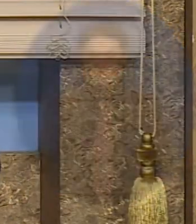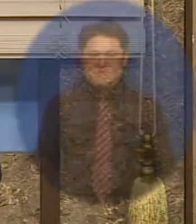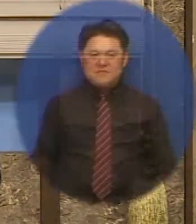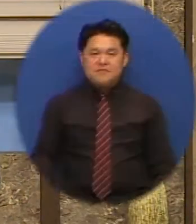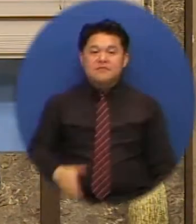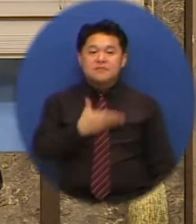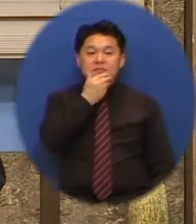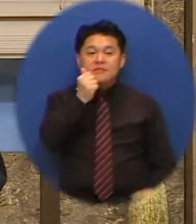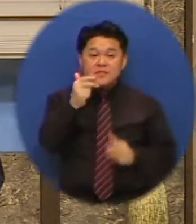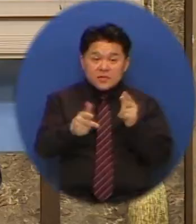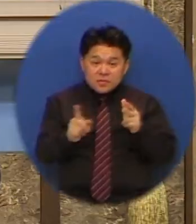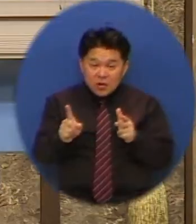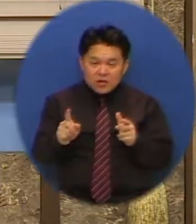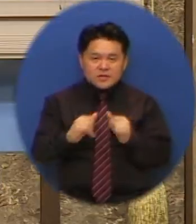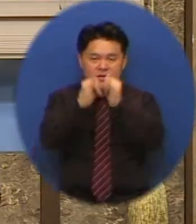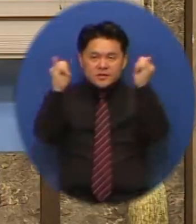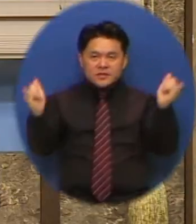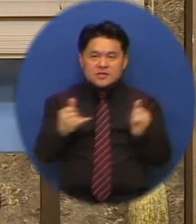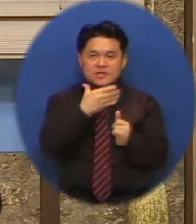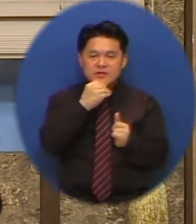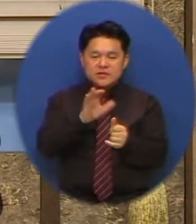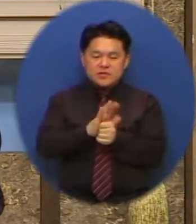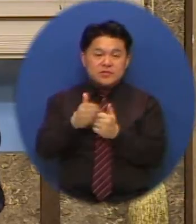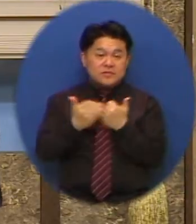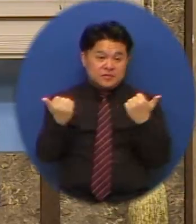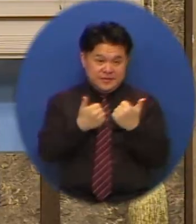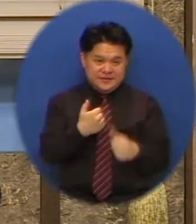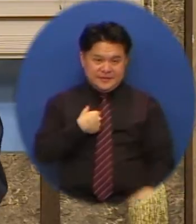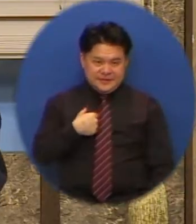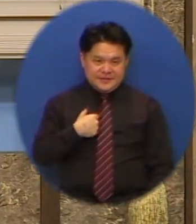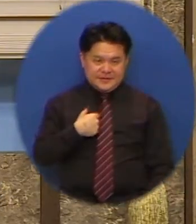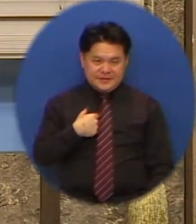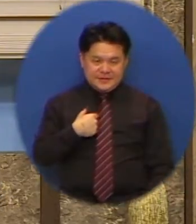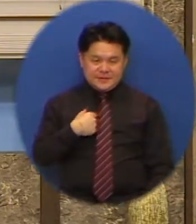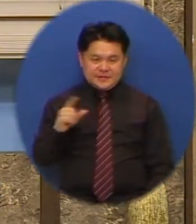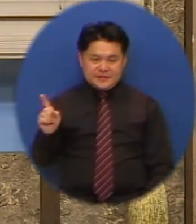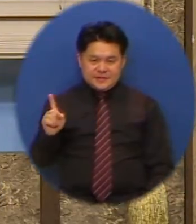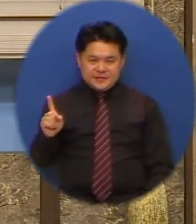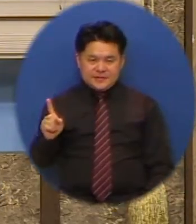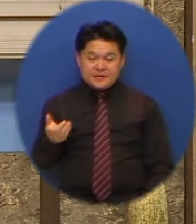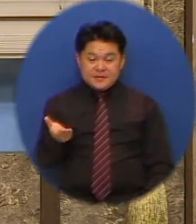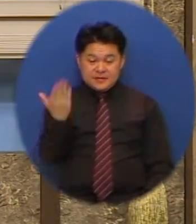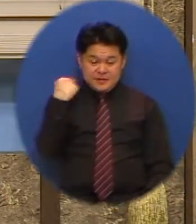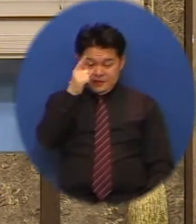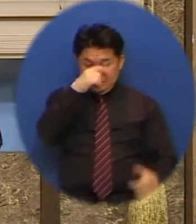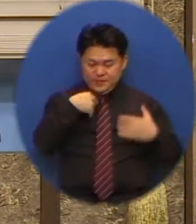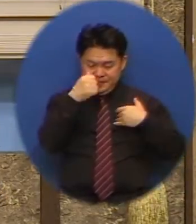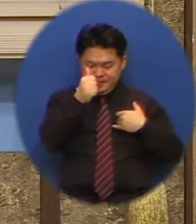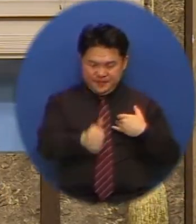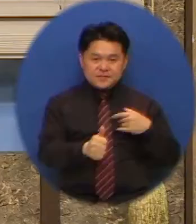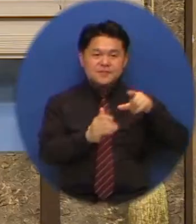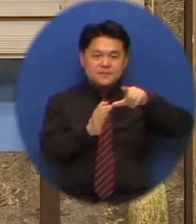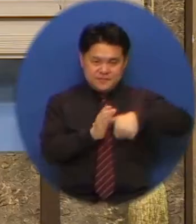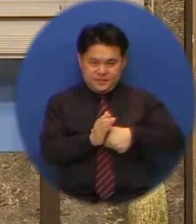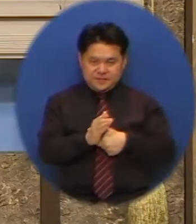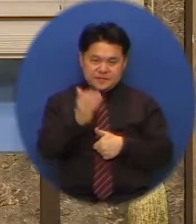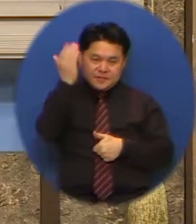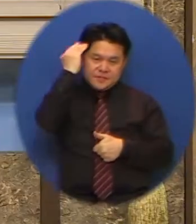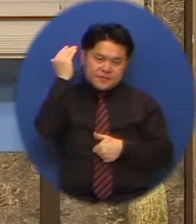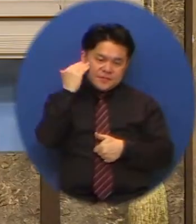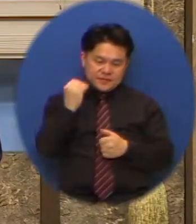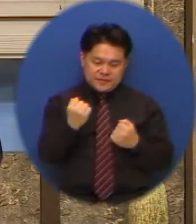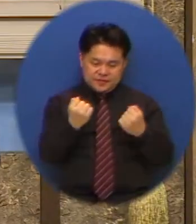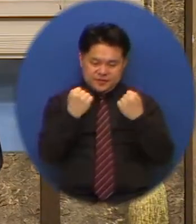복지 산업을 이제 사회복지 협의회가 그래서 제가 이제 장관 때 우리나라 보건 산업